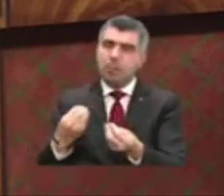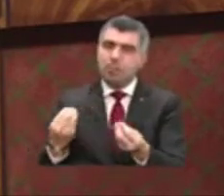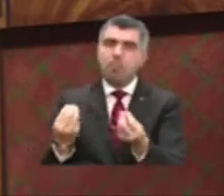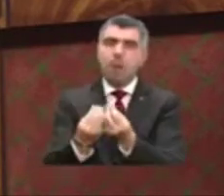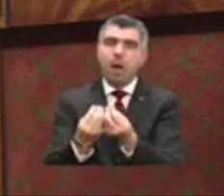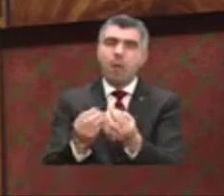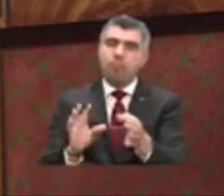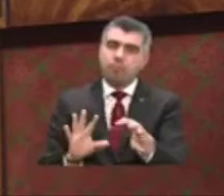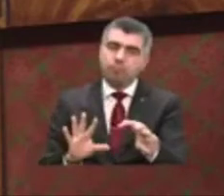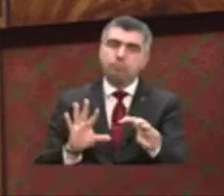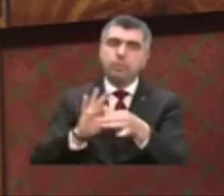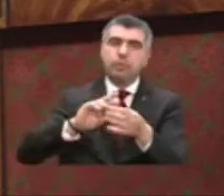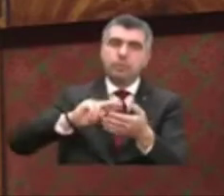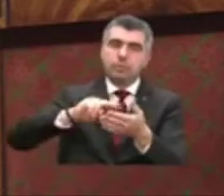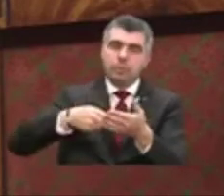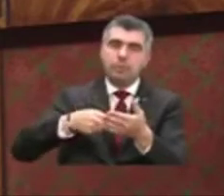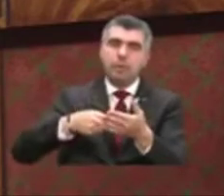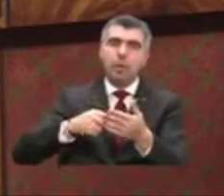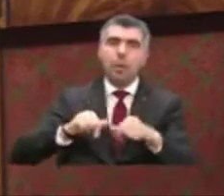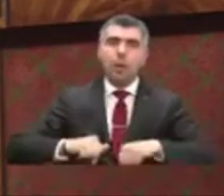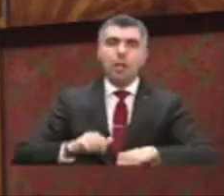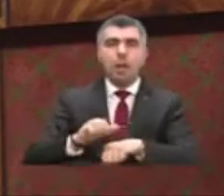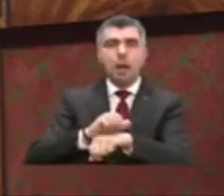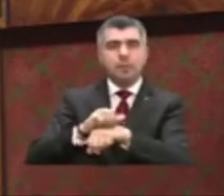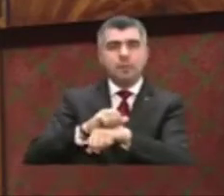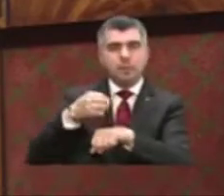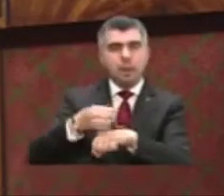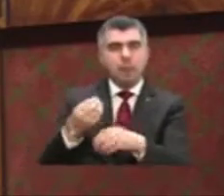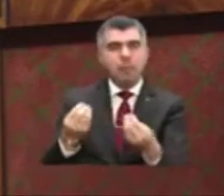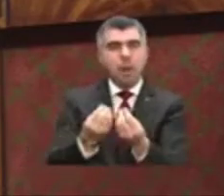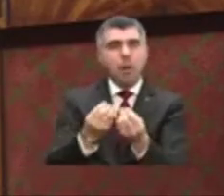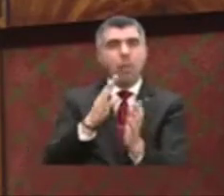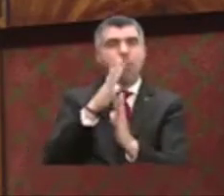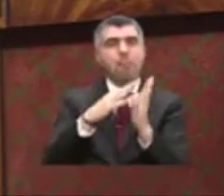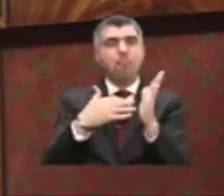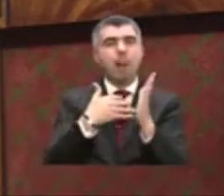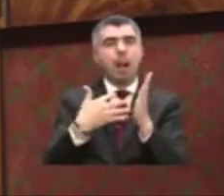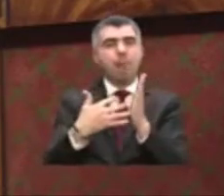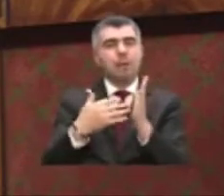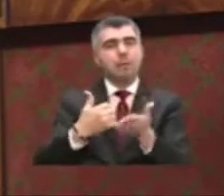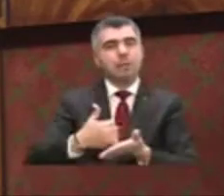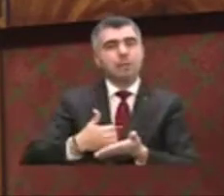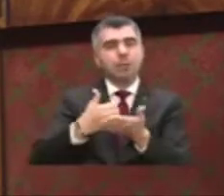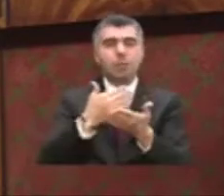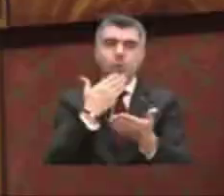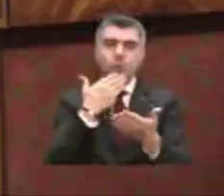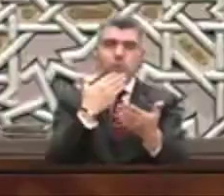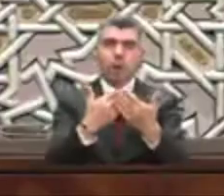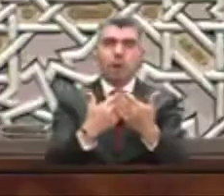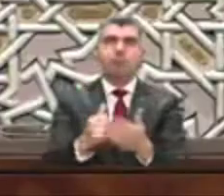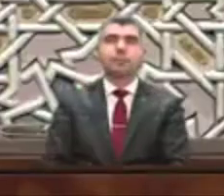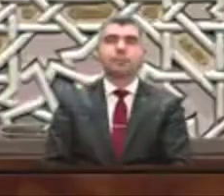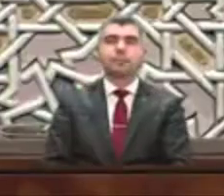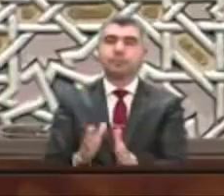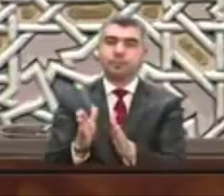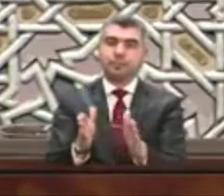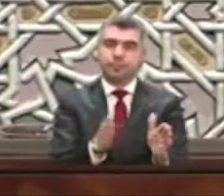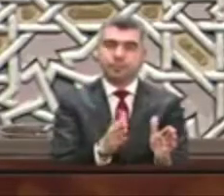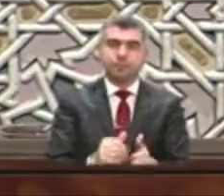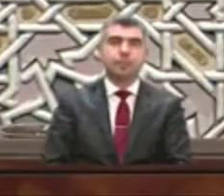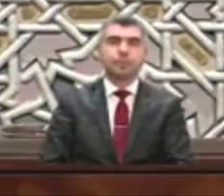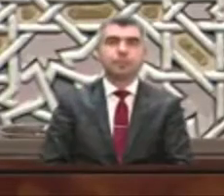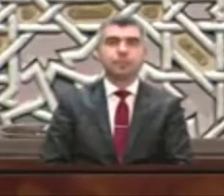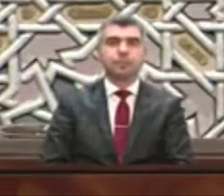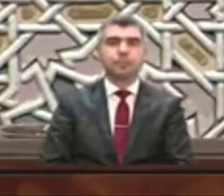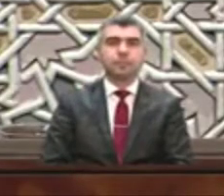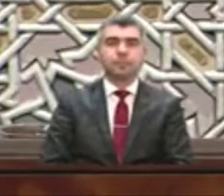باش يكون واحد البرنامج مندمج باش يمكننا نطوروا في هذا المجال. وشكرا. شكرا سيد الوزير. نمر اذا